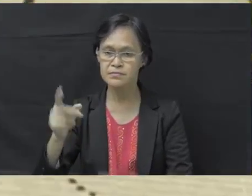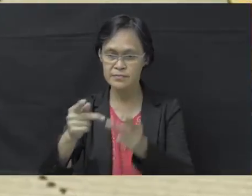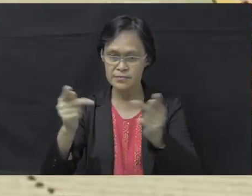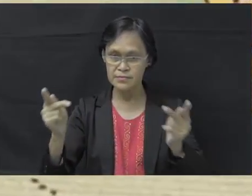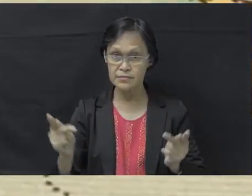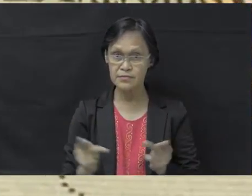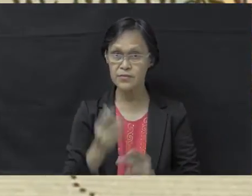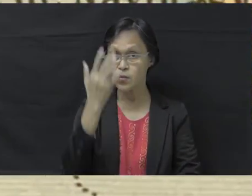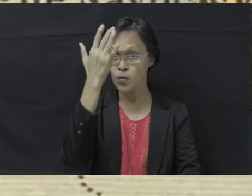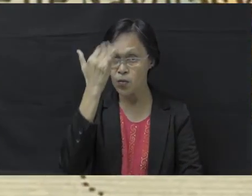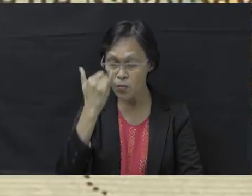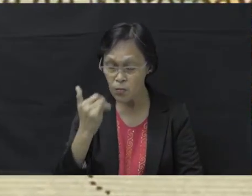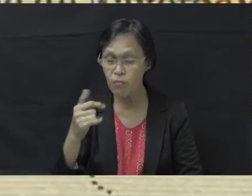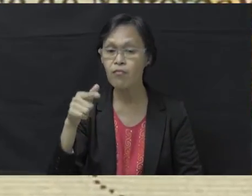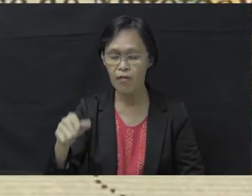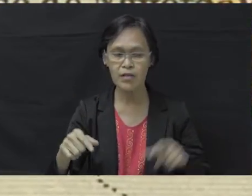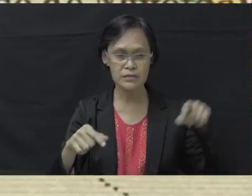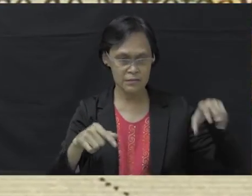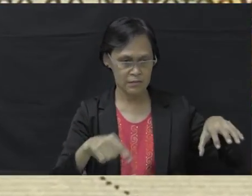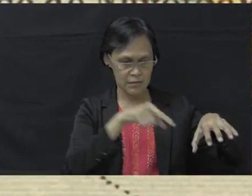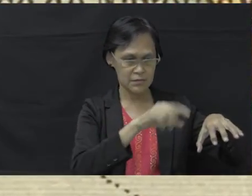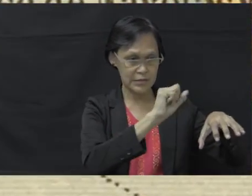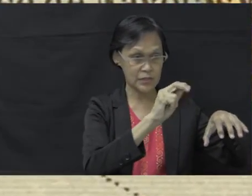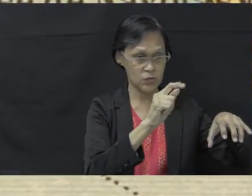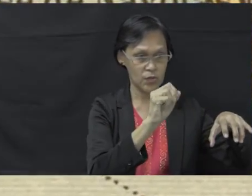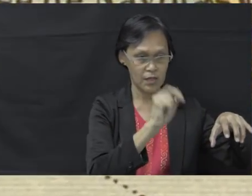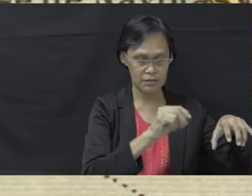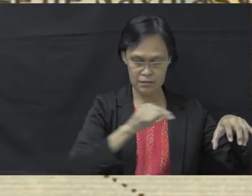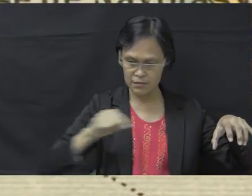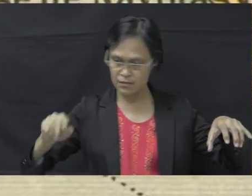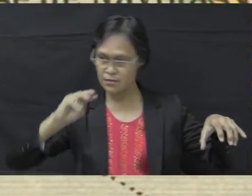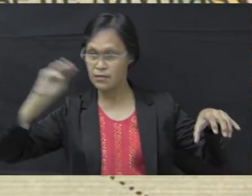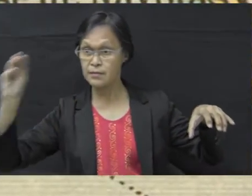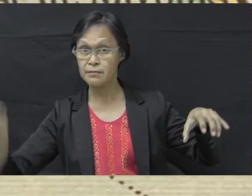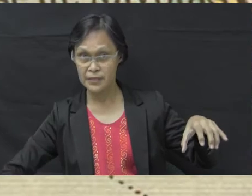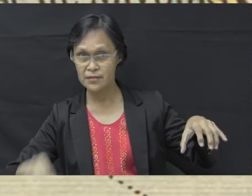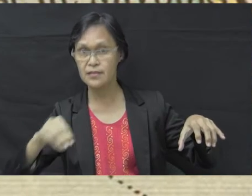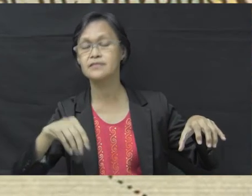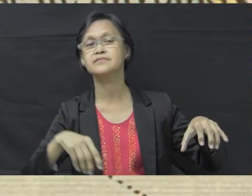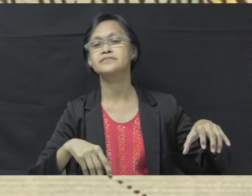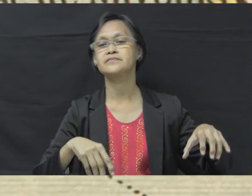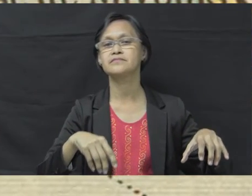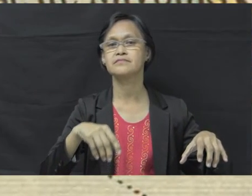Pinili ang San Juan dahil sa akma nitong layo mula sa Santolan at Maynila.